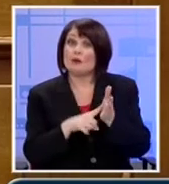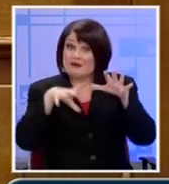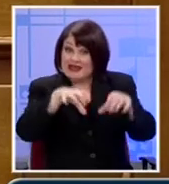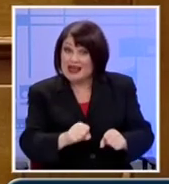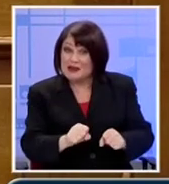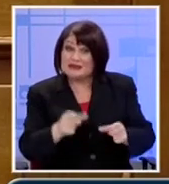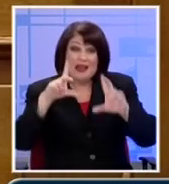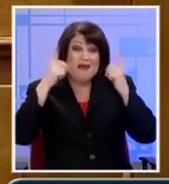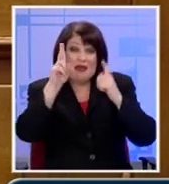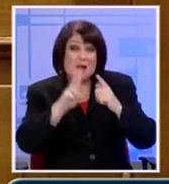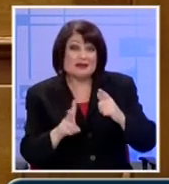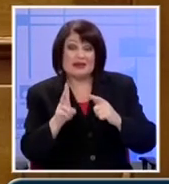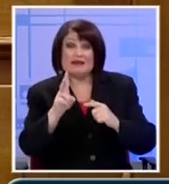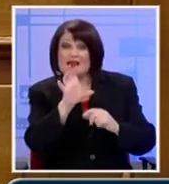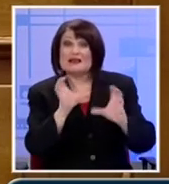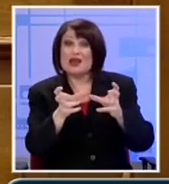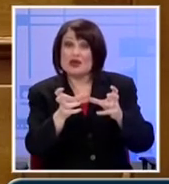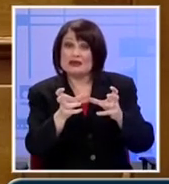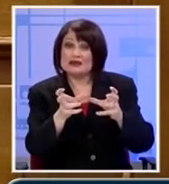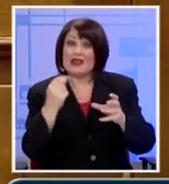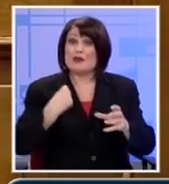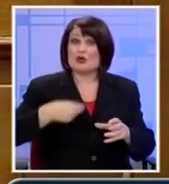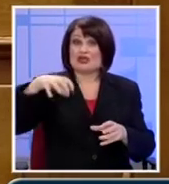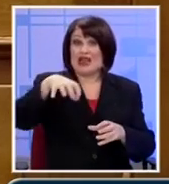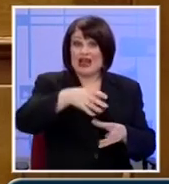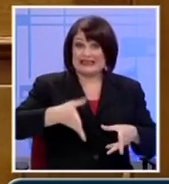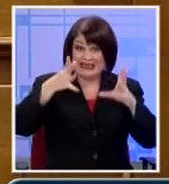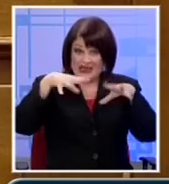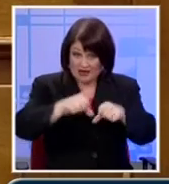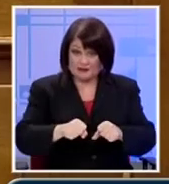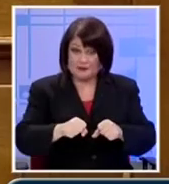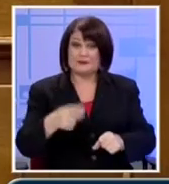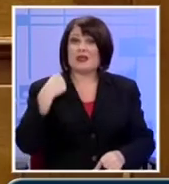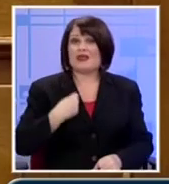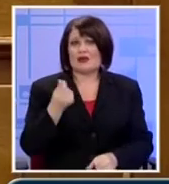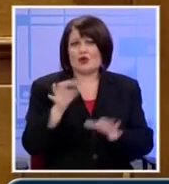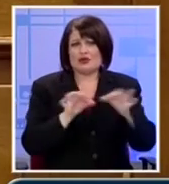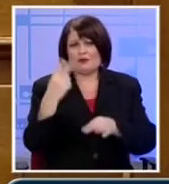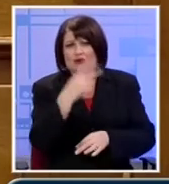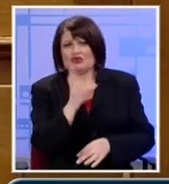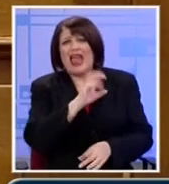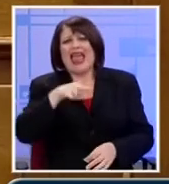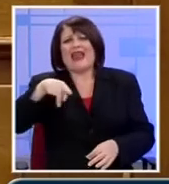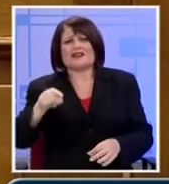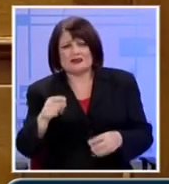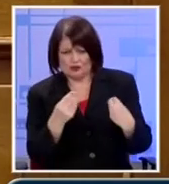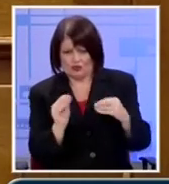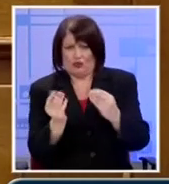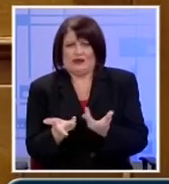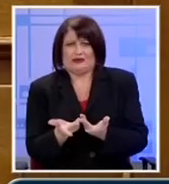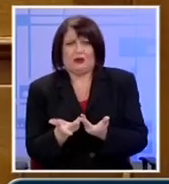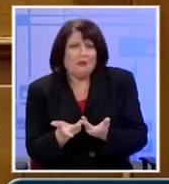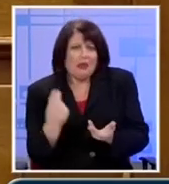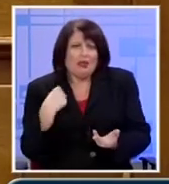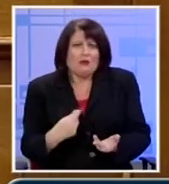του κτηρίου της ΕΤ και γενικότερα των δημοσίων κτηρίων? Είναι δημόσια περιουσία το κτίριο της ΕΤ ή έχει εκχωρηθεί με κάποιο